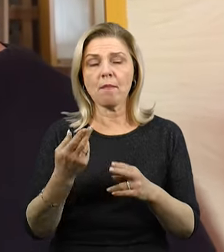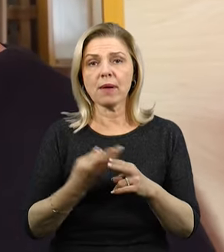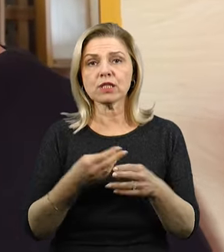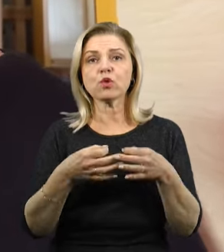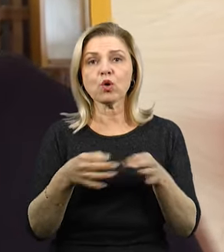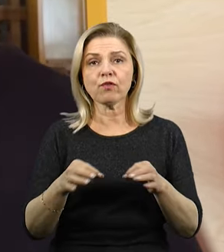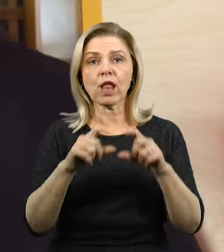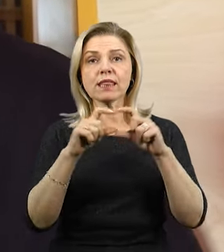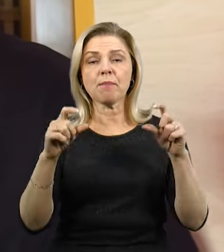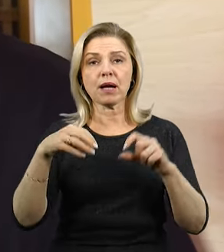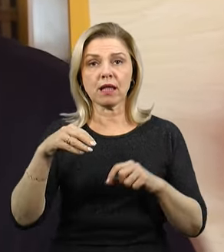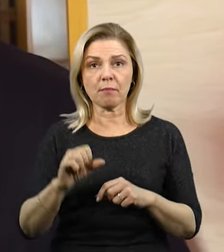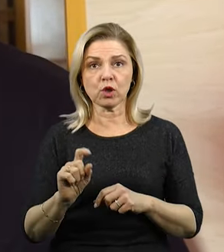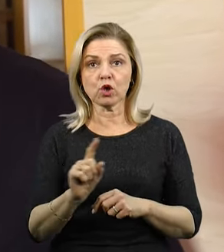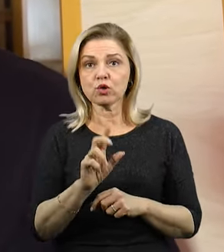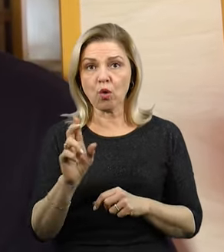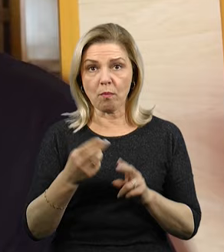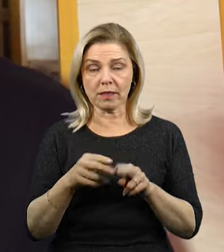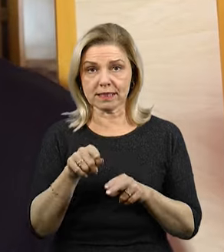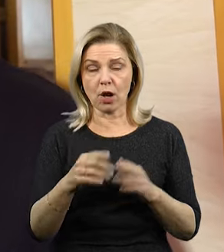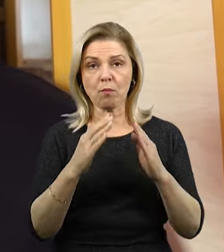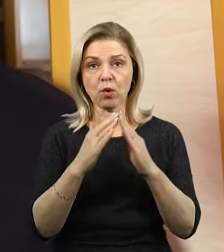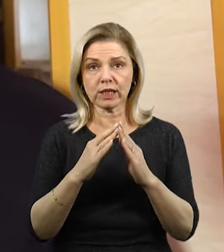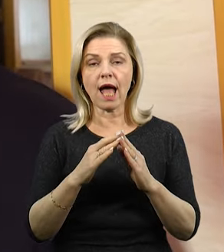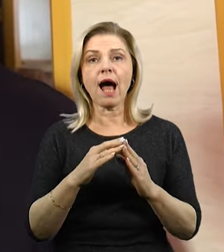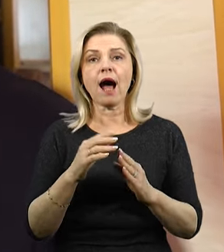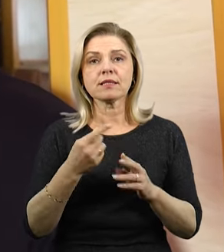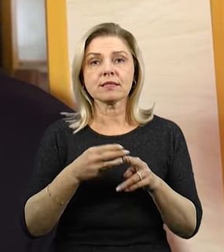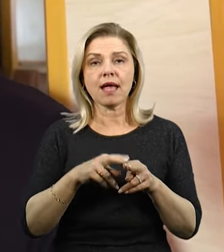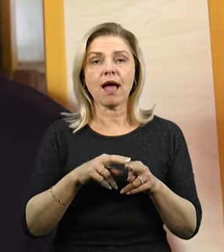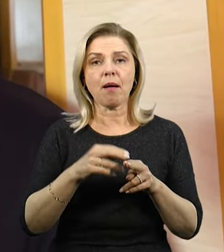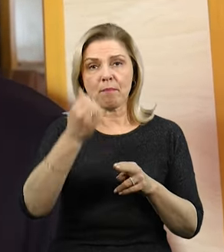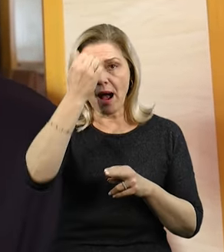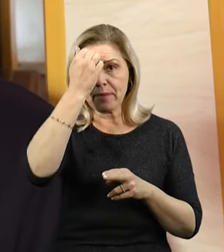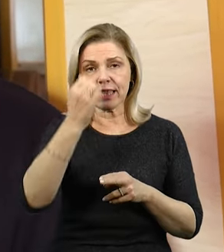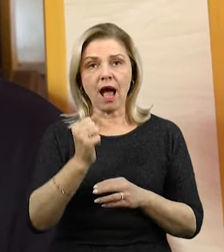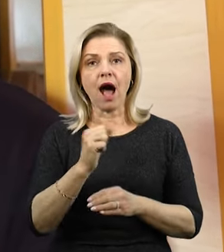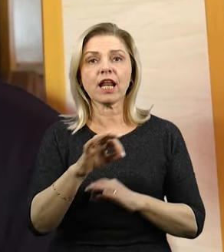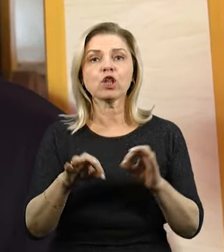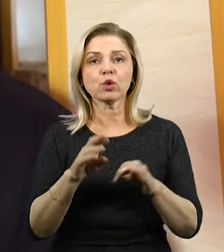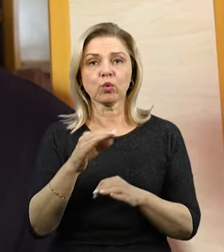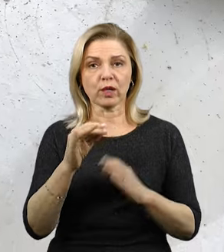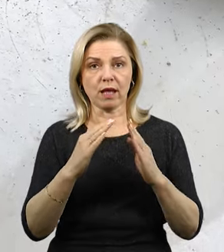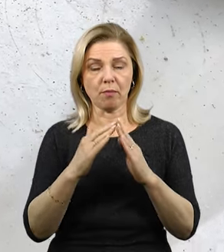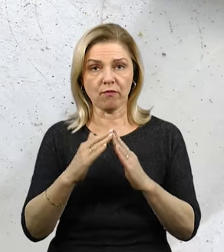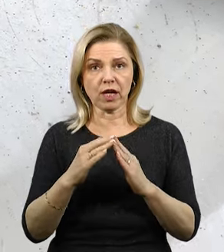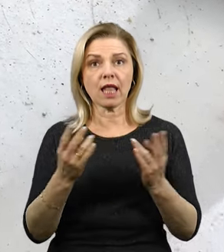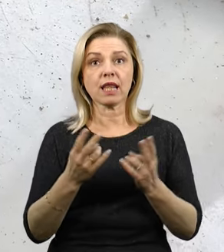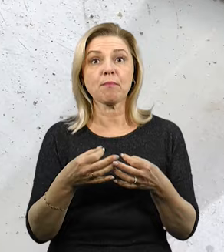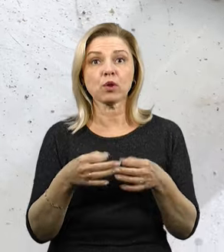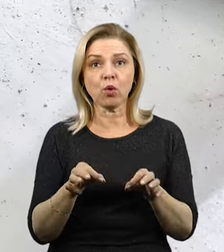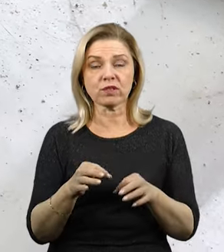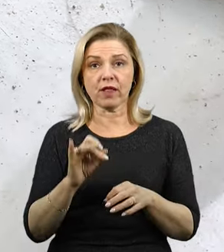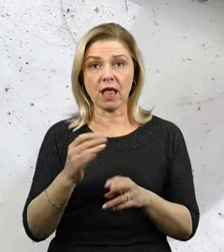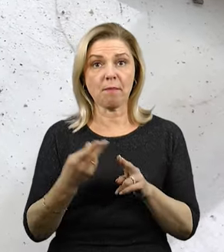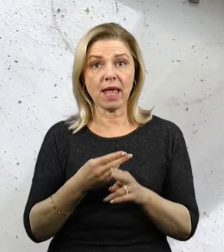департамент для того щоб в цьому будинку архітектура пам'ятника щось побудувати це треба робити якийсь проект без всяких проектів Вони побудували цю